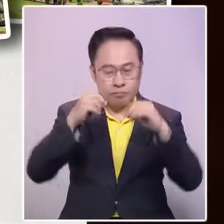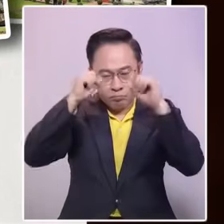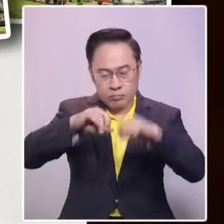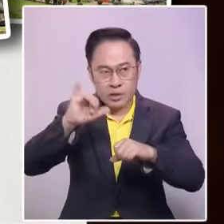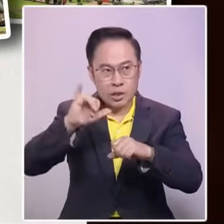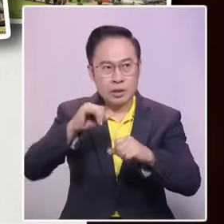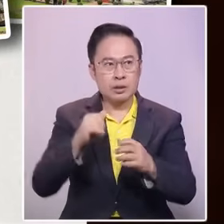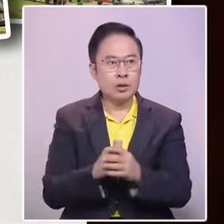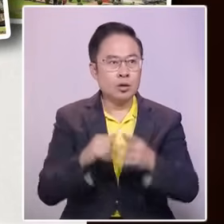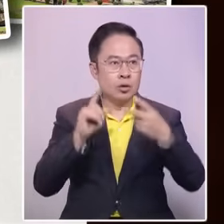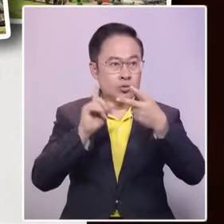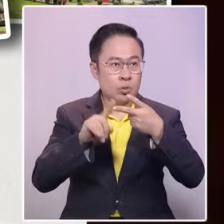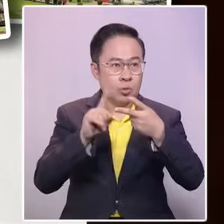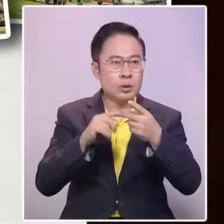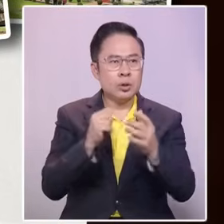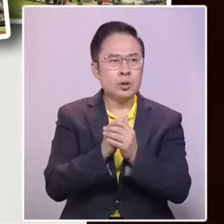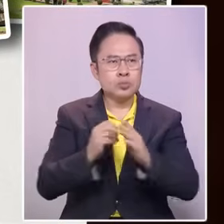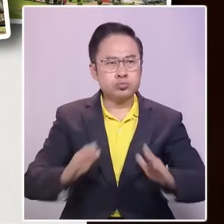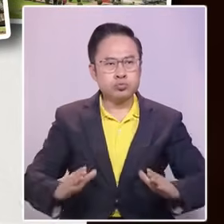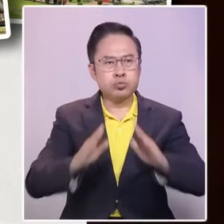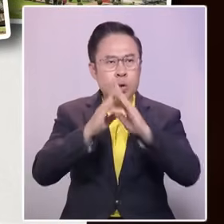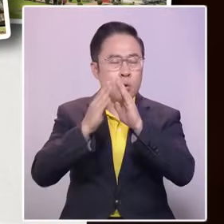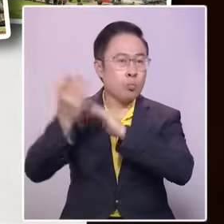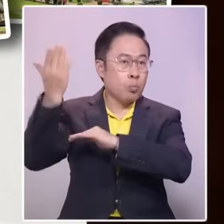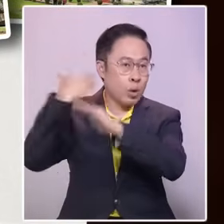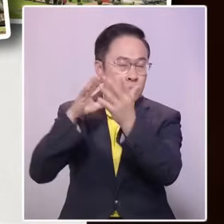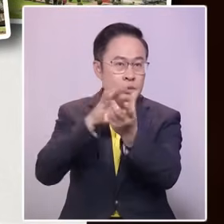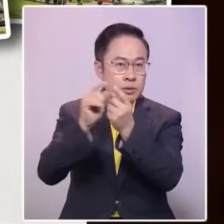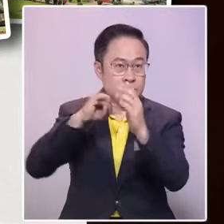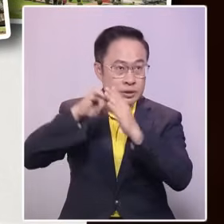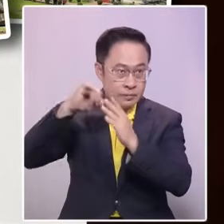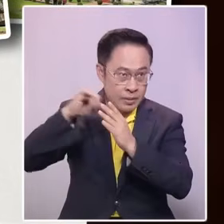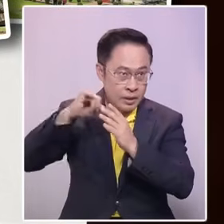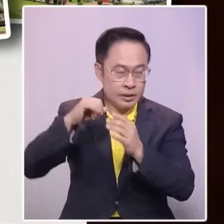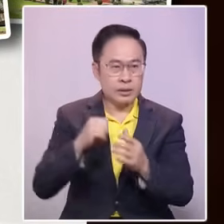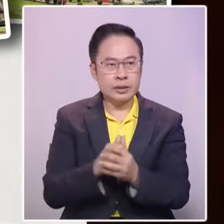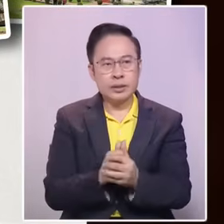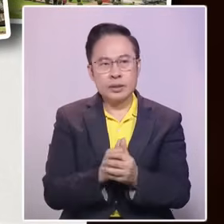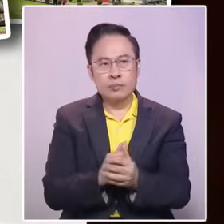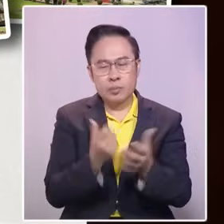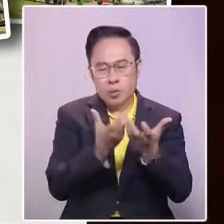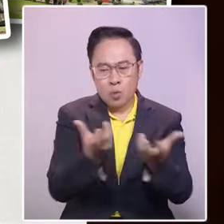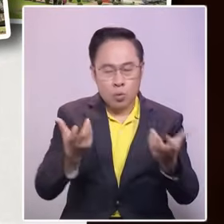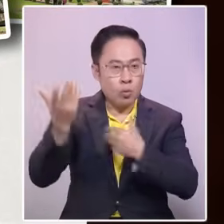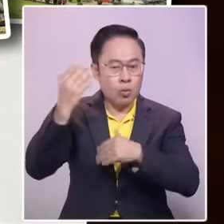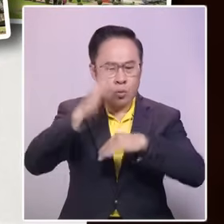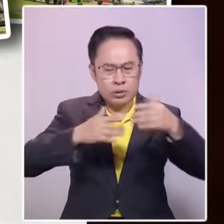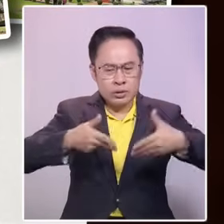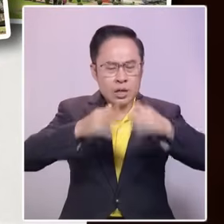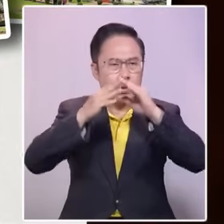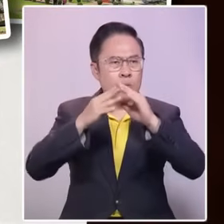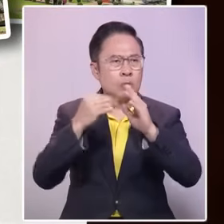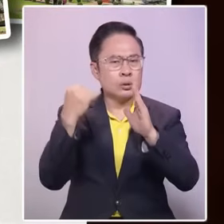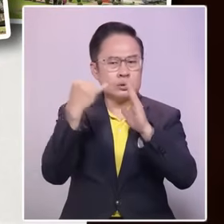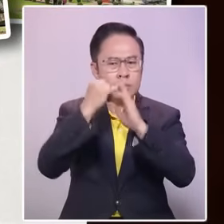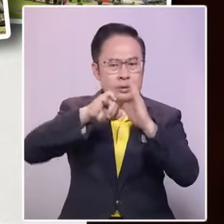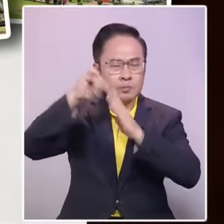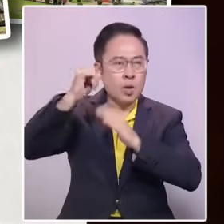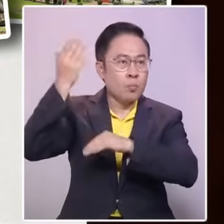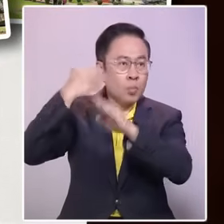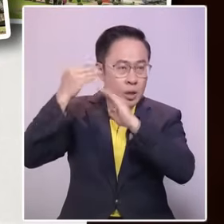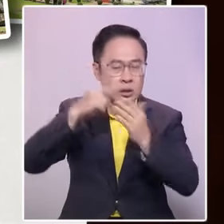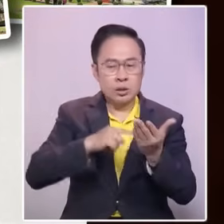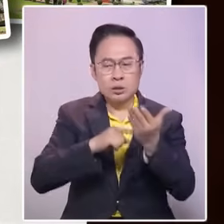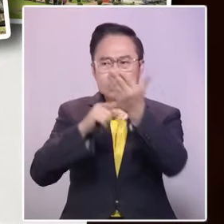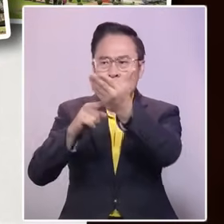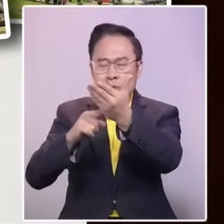นครหลวงของล้านนานะครับกลุ่มสิ่งก่อสร้างทางประวัติศาสตร์และภูมิทัศน์ที่เกี่ยวข้องซึ่งจุดนี้เองเนี่ยที่เชียงใหม่นี่ก็ขึ้นบัญชี